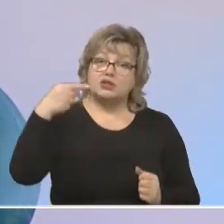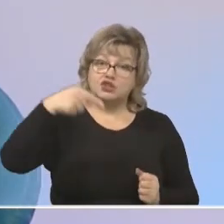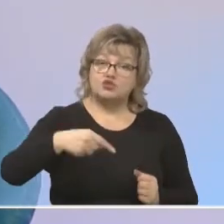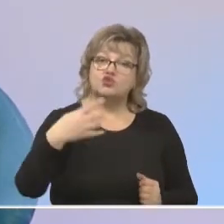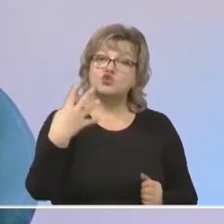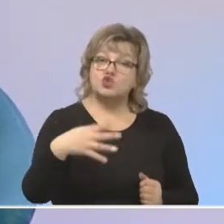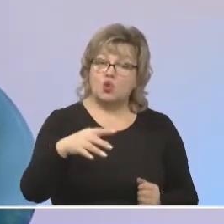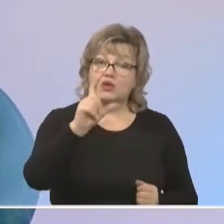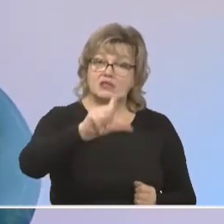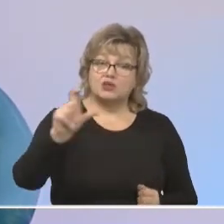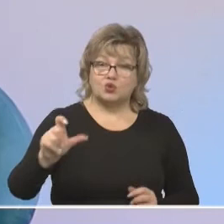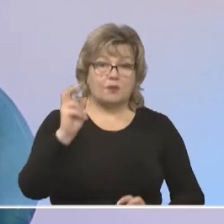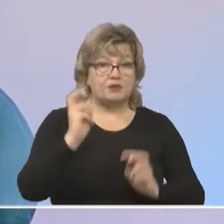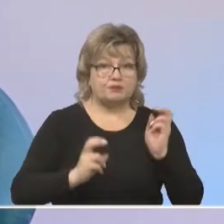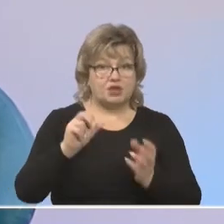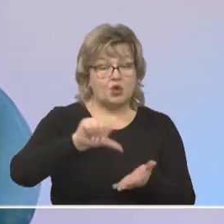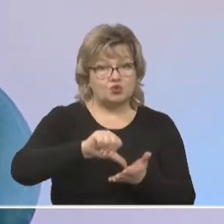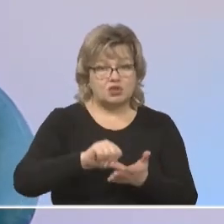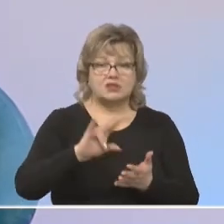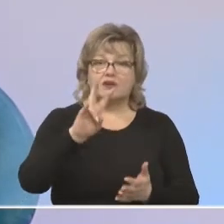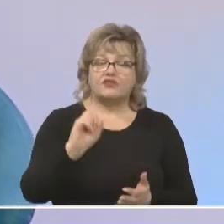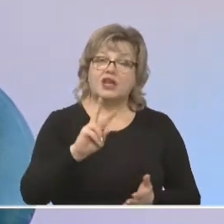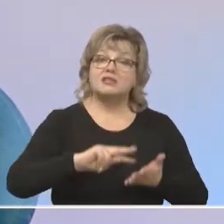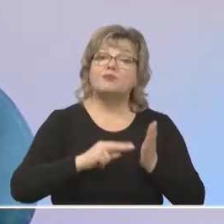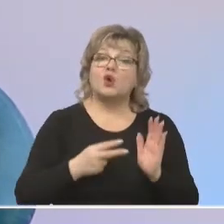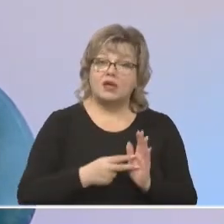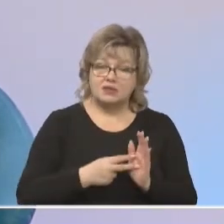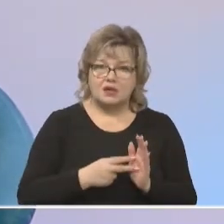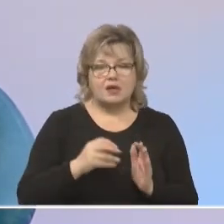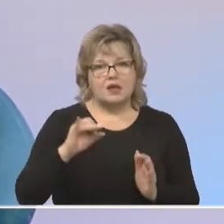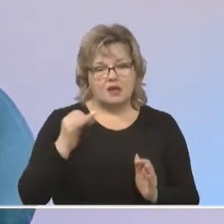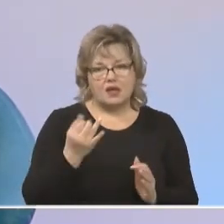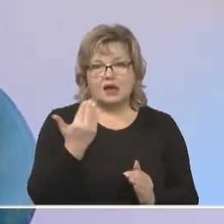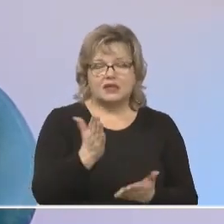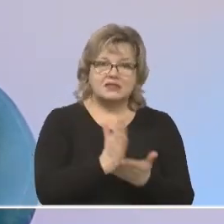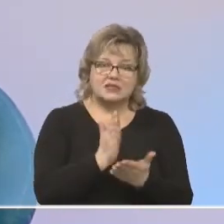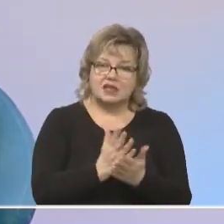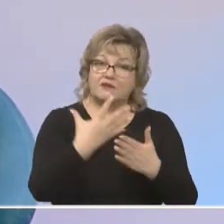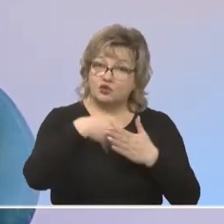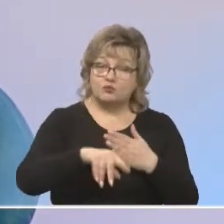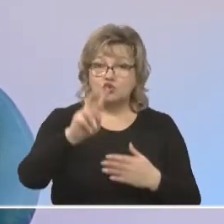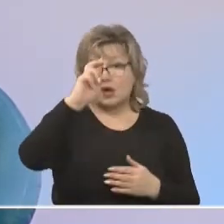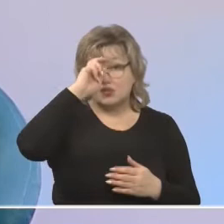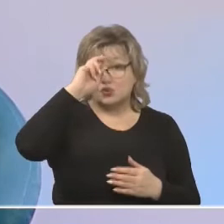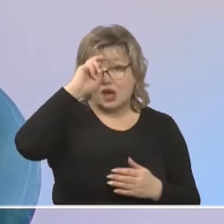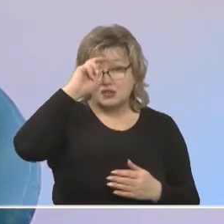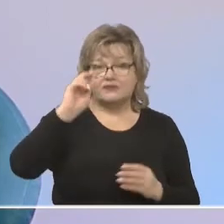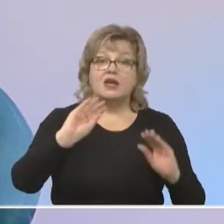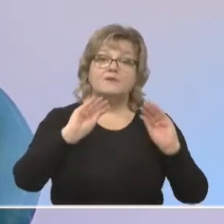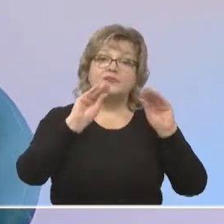1040 сотрудников предприятий, участников нацпроекта. И она состоит в том, что государство